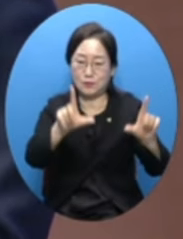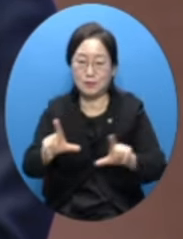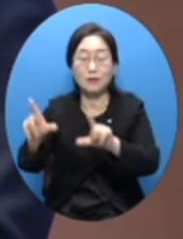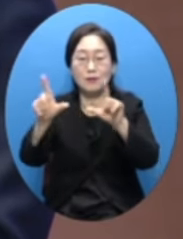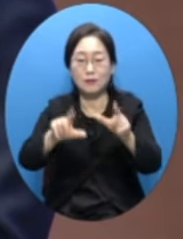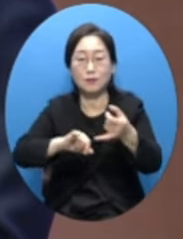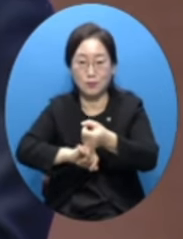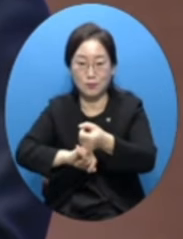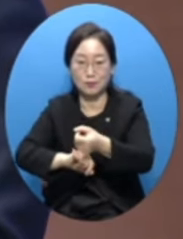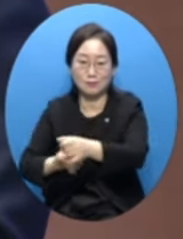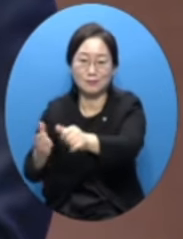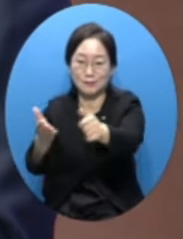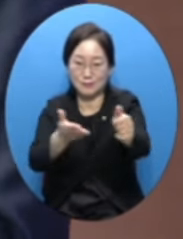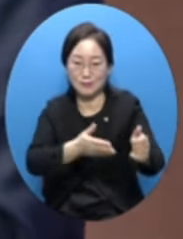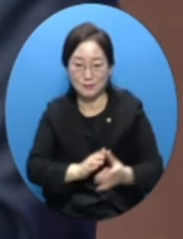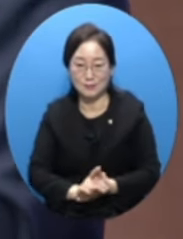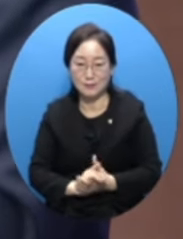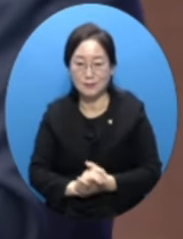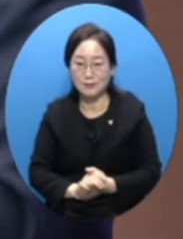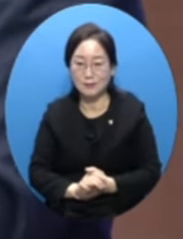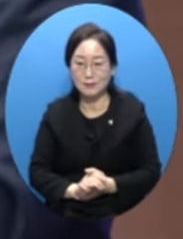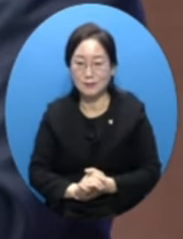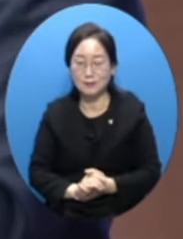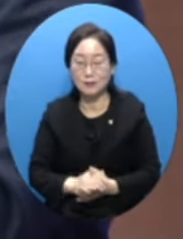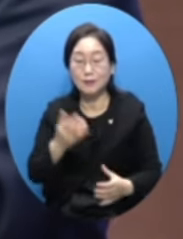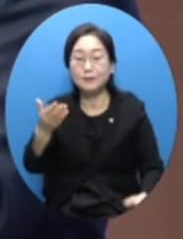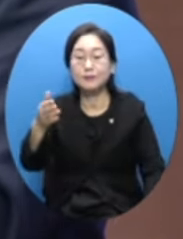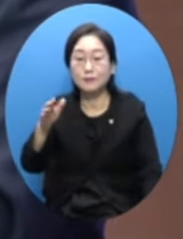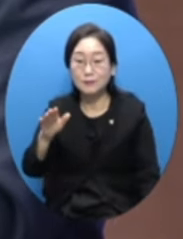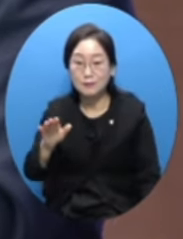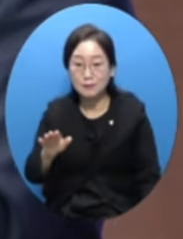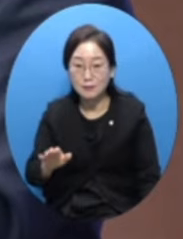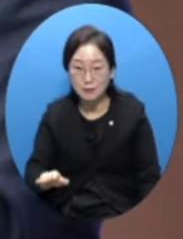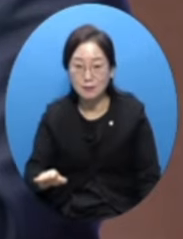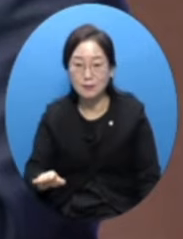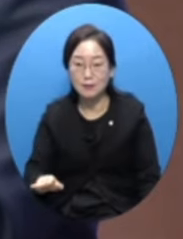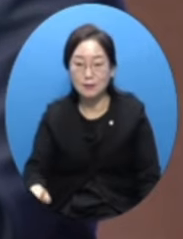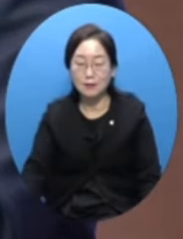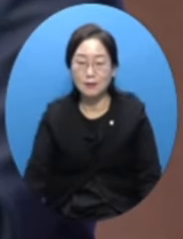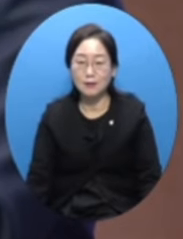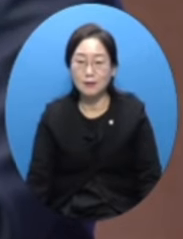귀한 자녀가 되어야 하는 것입니다. 그런데